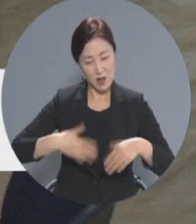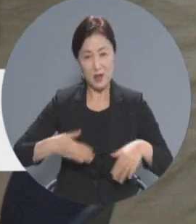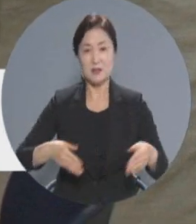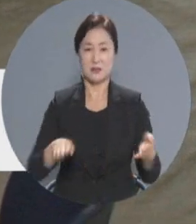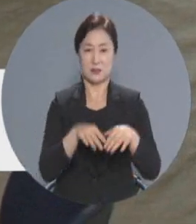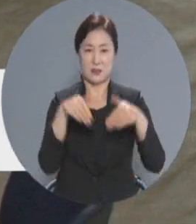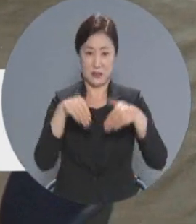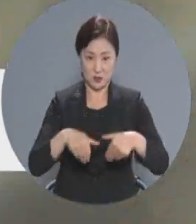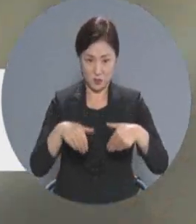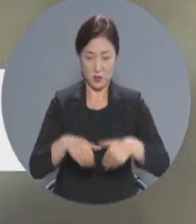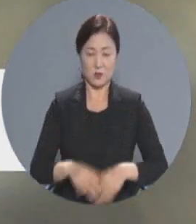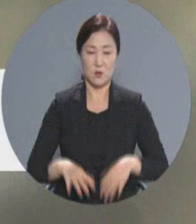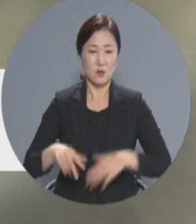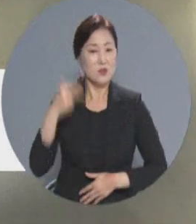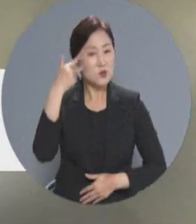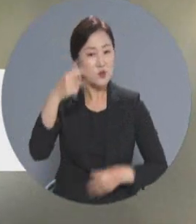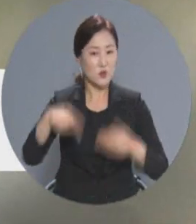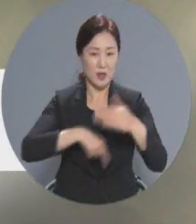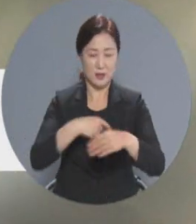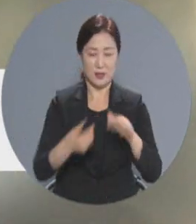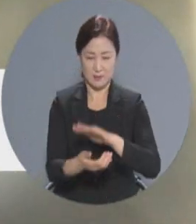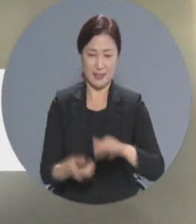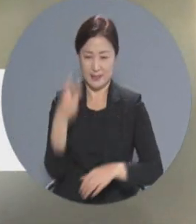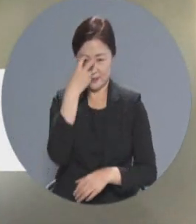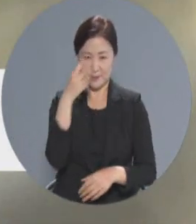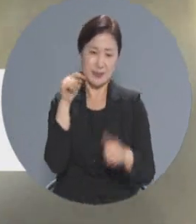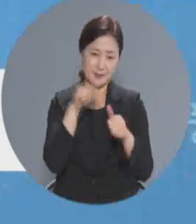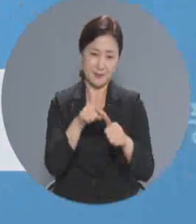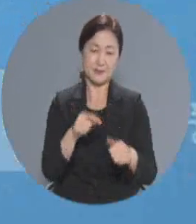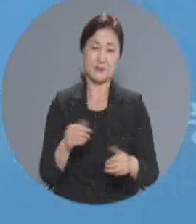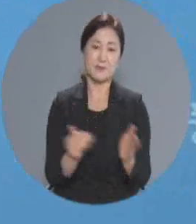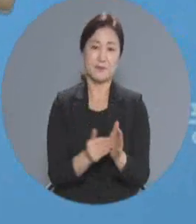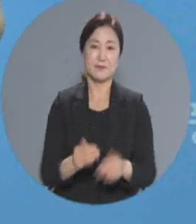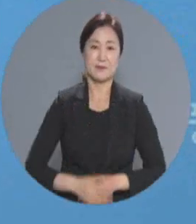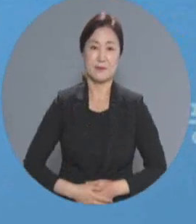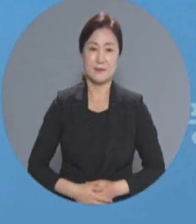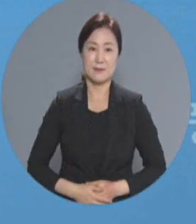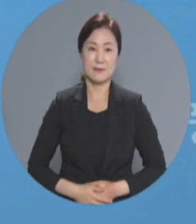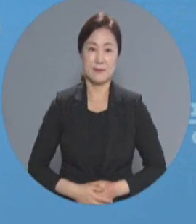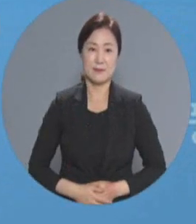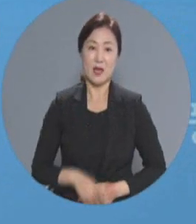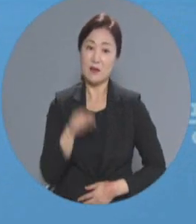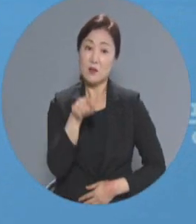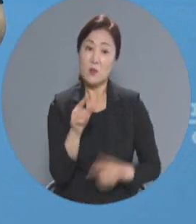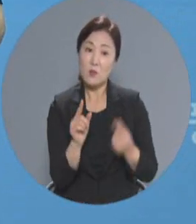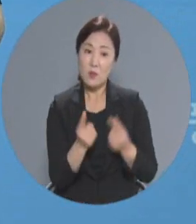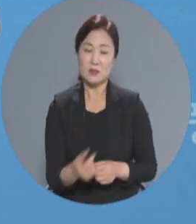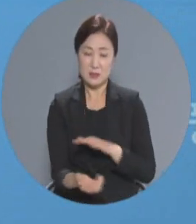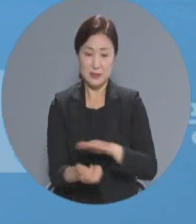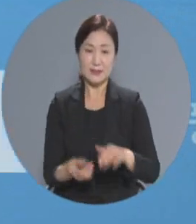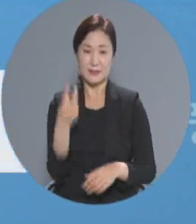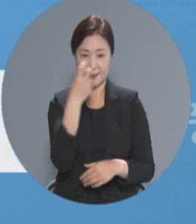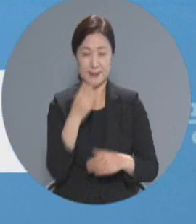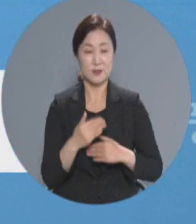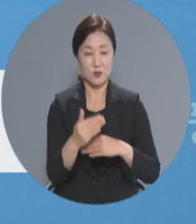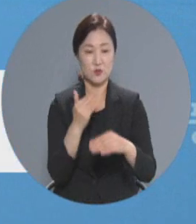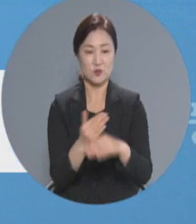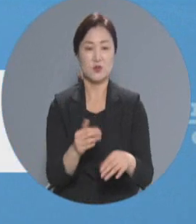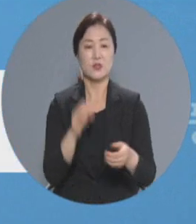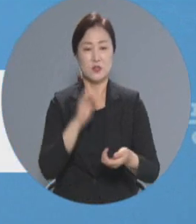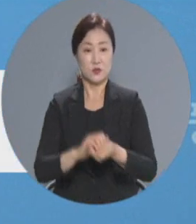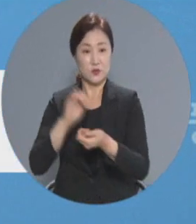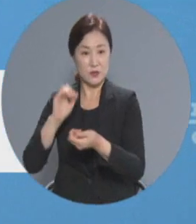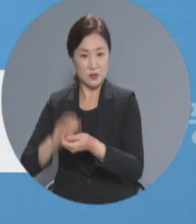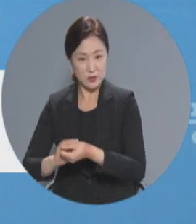종사자들은 이번 주 안에 선제검사를 받도록 했습니다. 이는 기존에 시행 중인 주기적 선제검사와